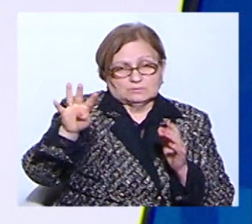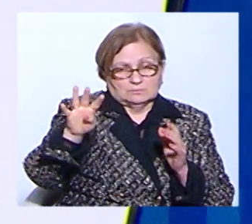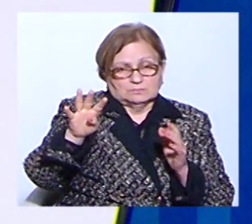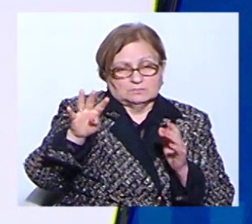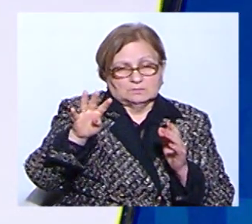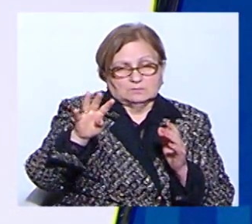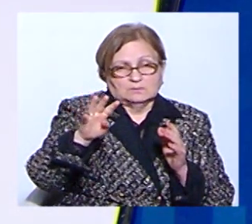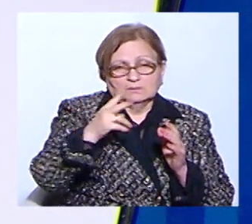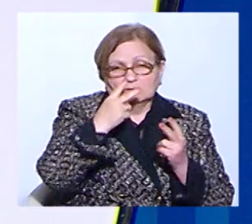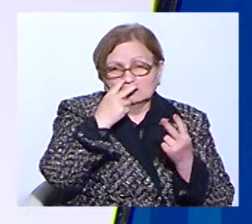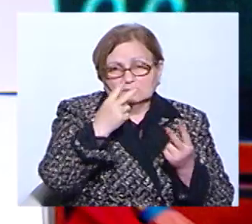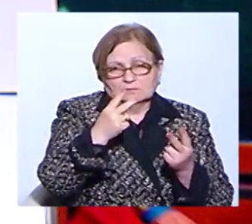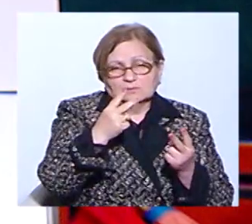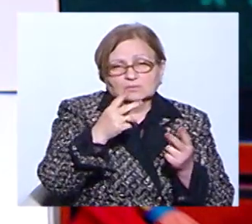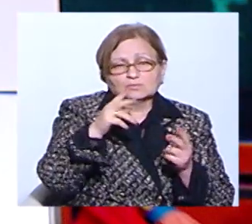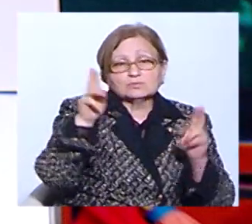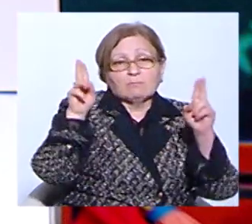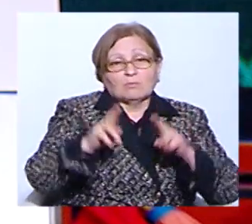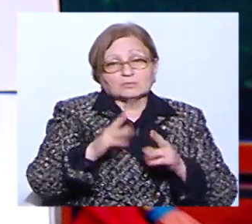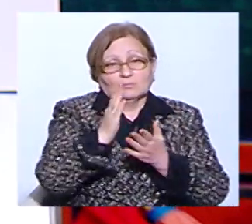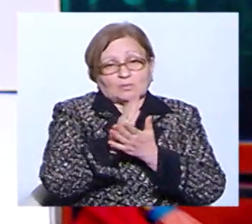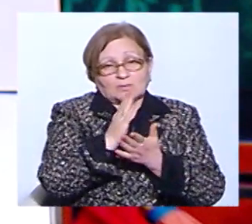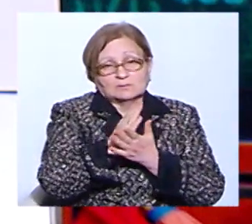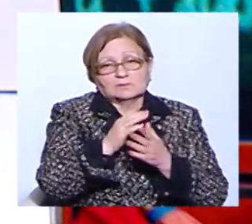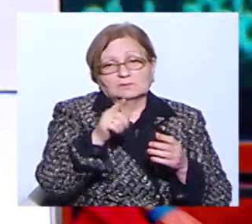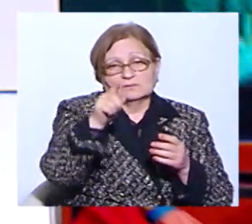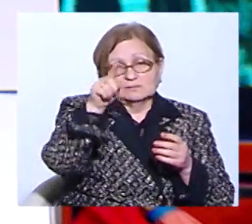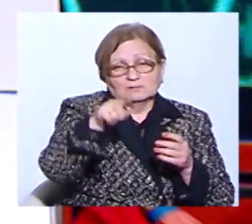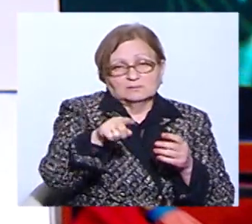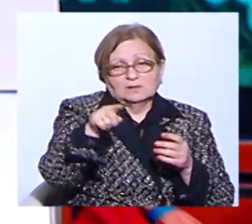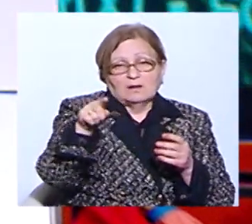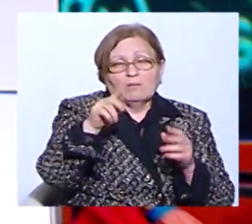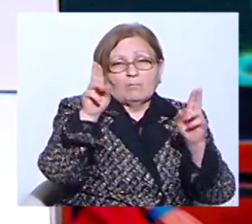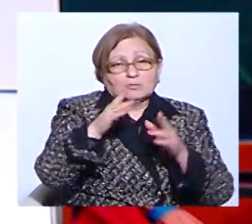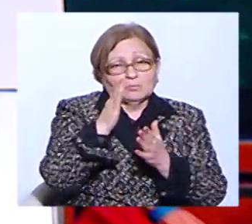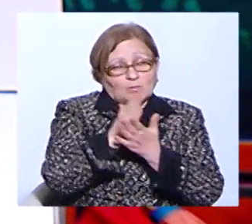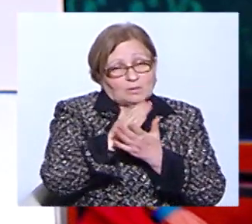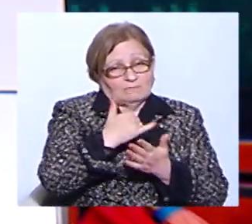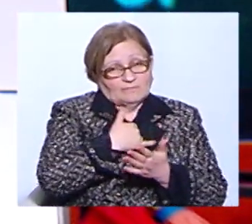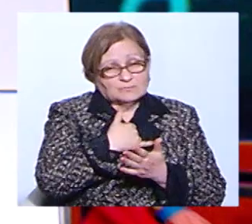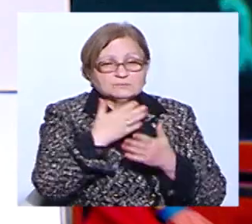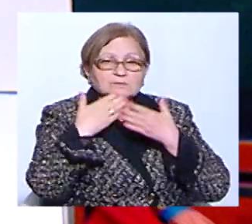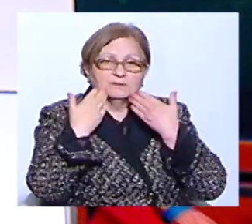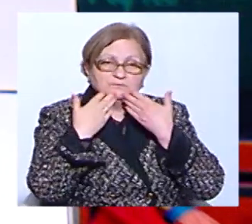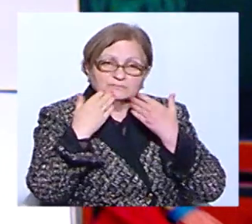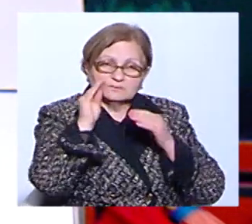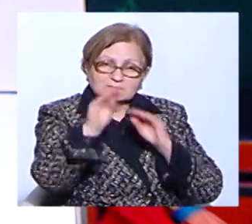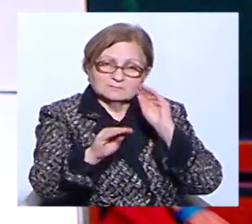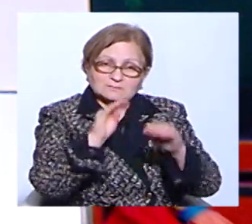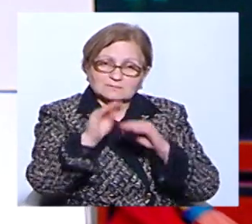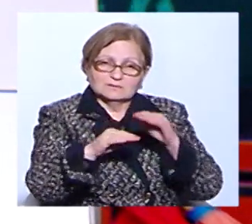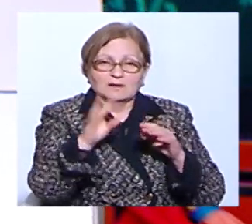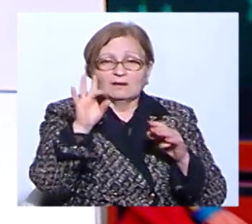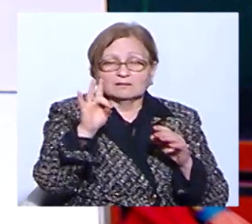აი ხედავთ რა კარგია აქ შემთხვევაში ფორმულა რო დავწერო თავიდან, სინამდვილეში ჩვენ არ გჭირდება რო b12, იმიტომ რომ ჩვენ ფორმულაში ჯდება